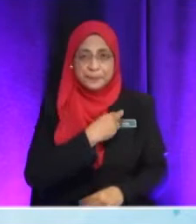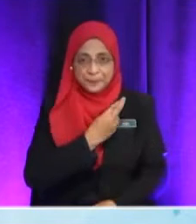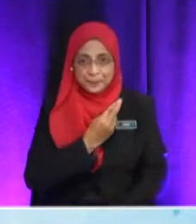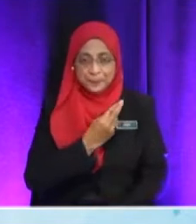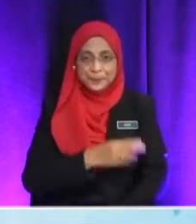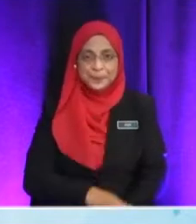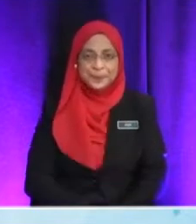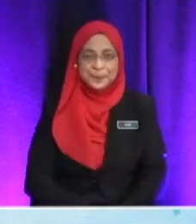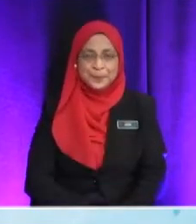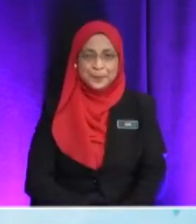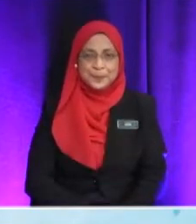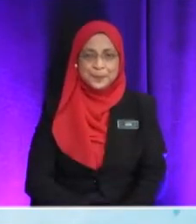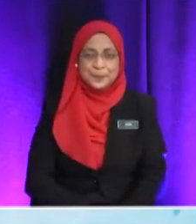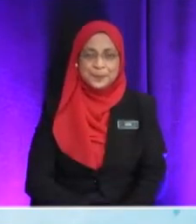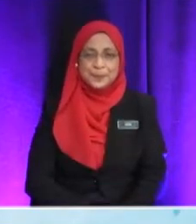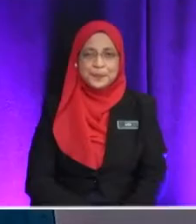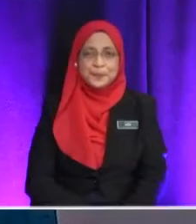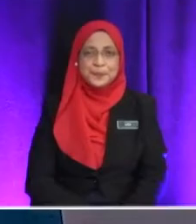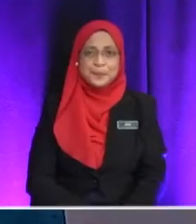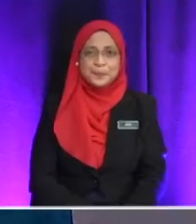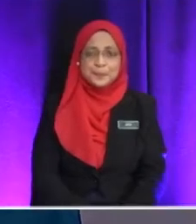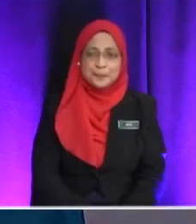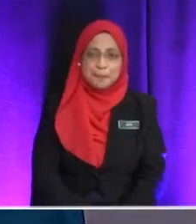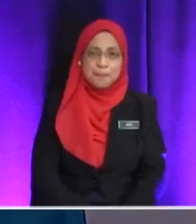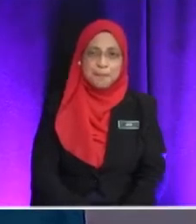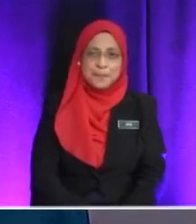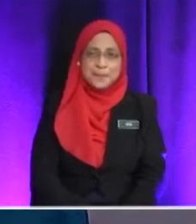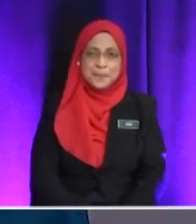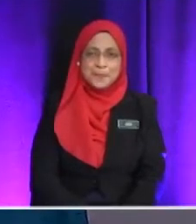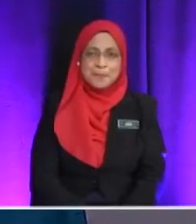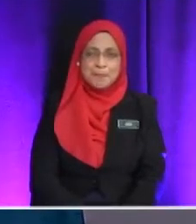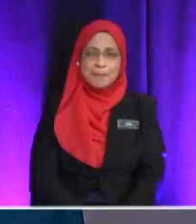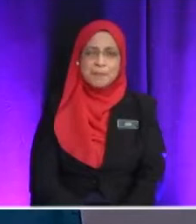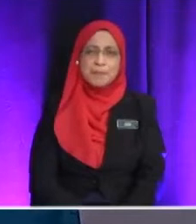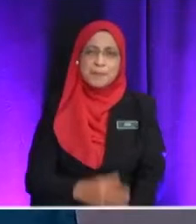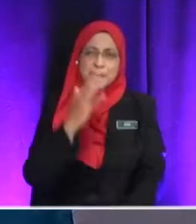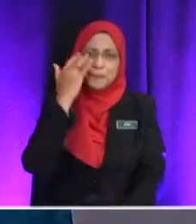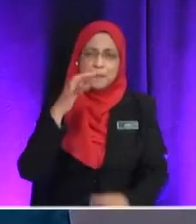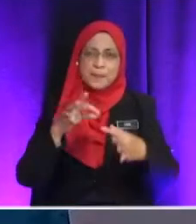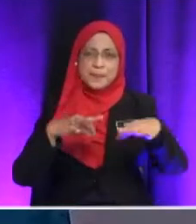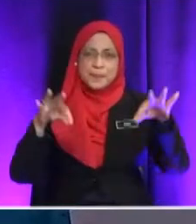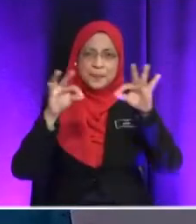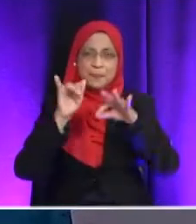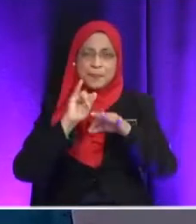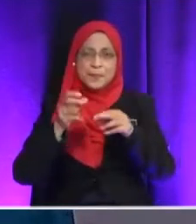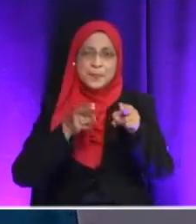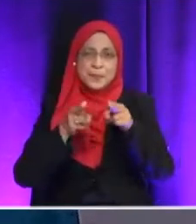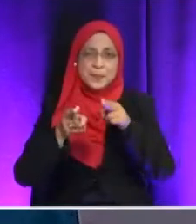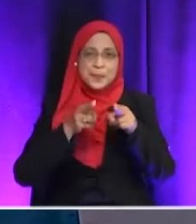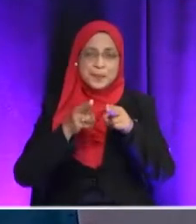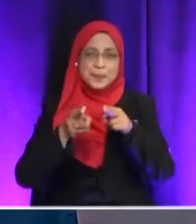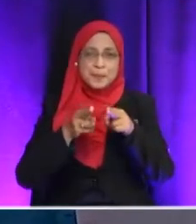oke kita tengok Apa pentingnya penyelenggaraan dan baik pulih secara